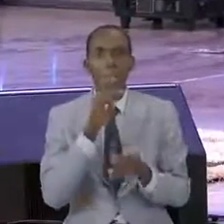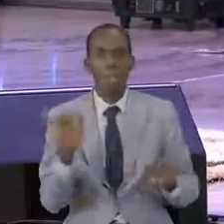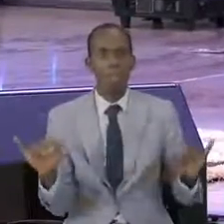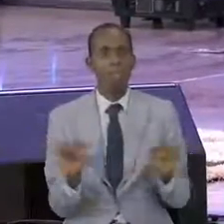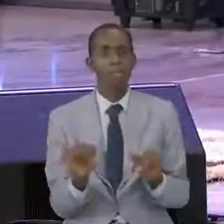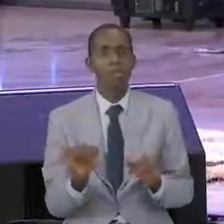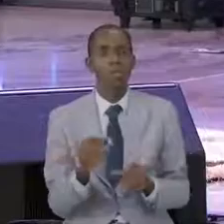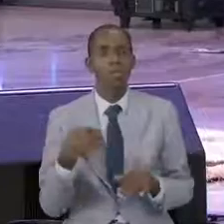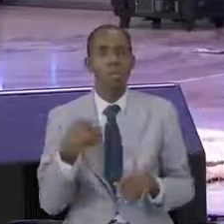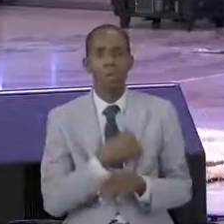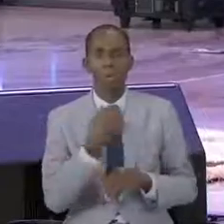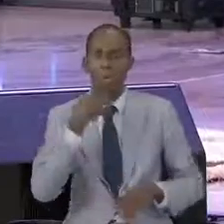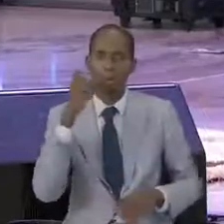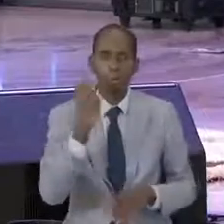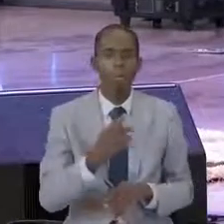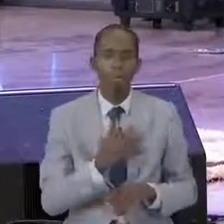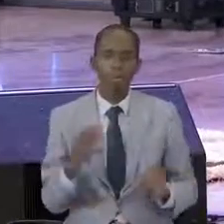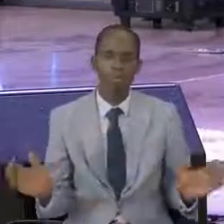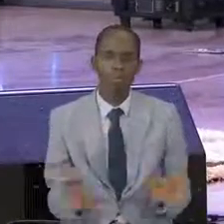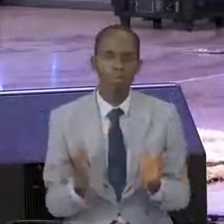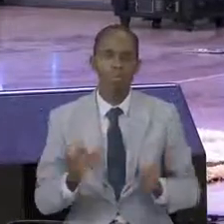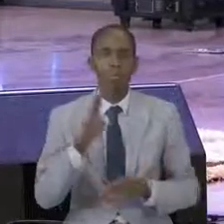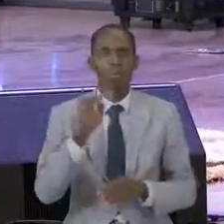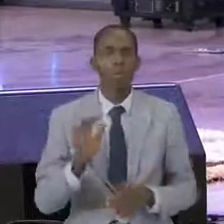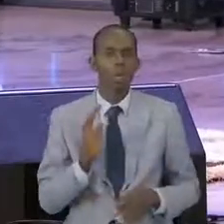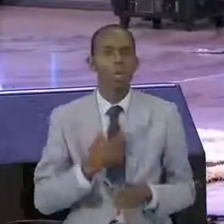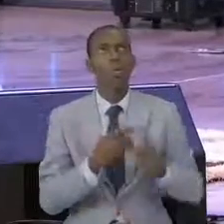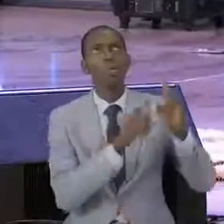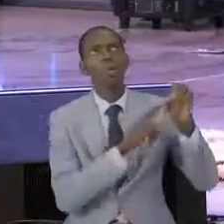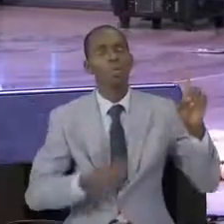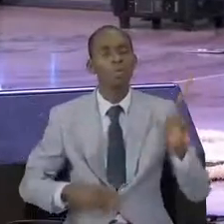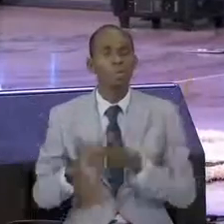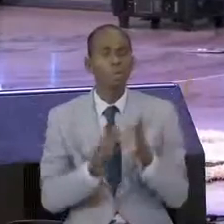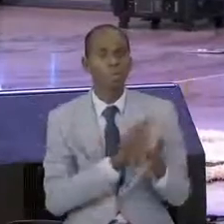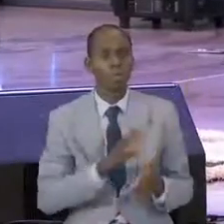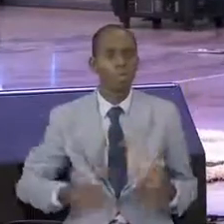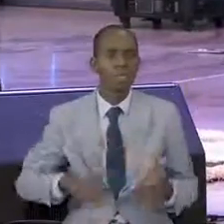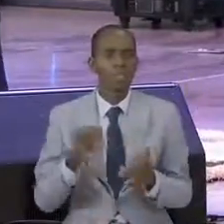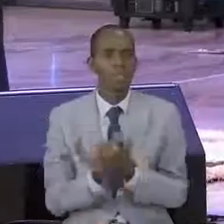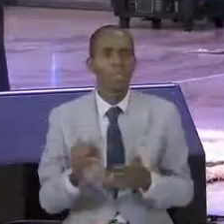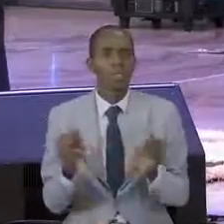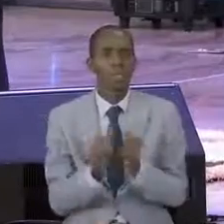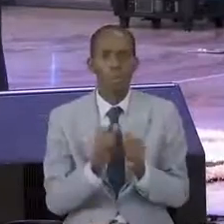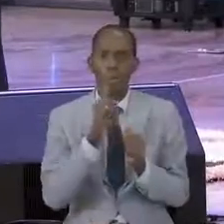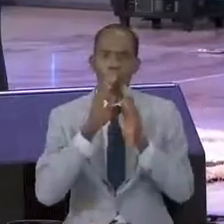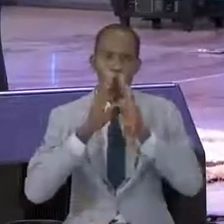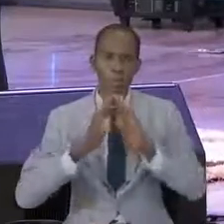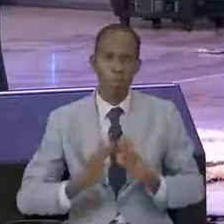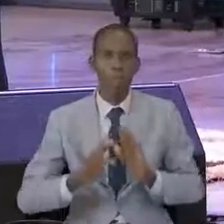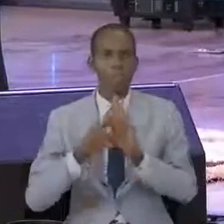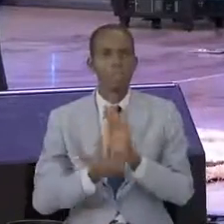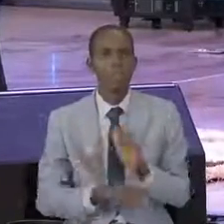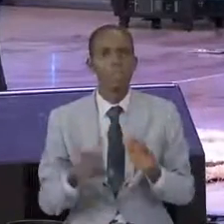là et nous invitons ces gens-là et nous les exhortons par le Seigneur Jésus-Christ